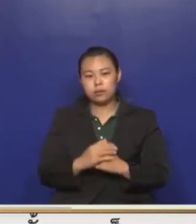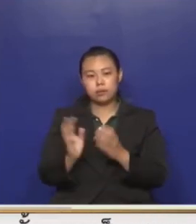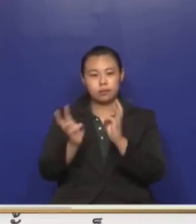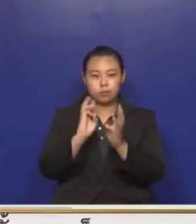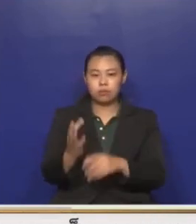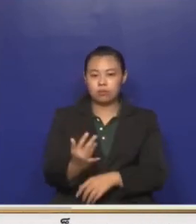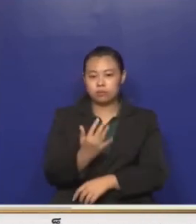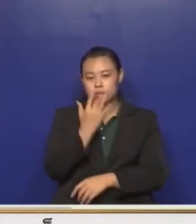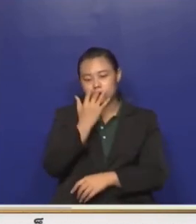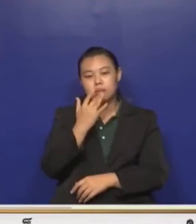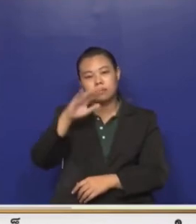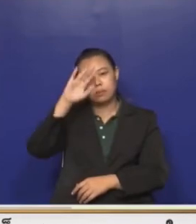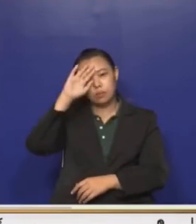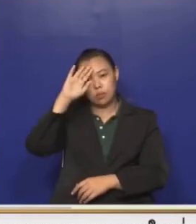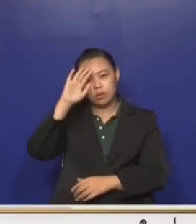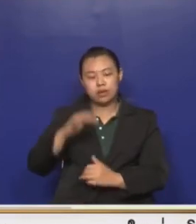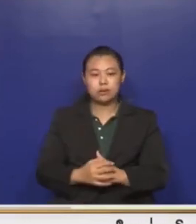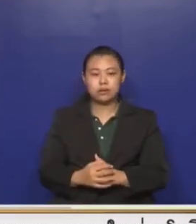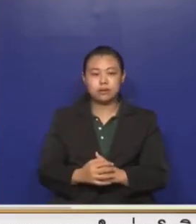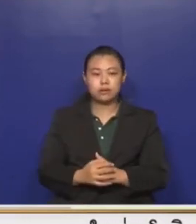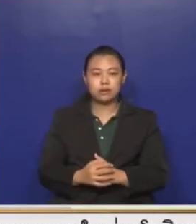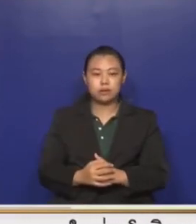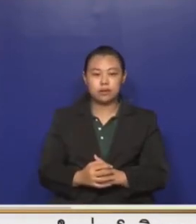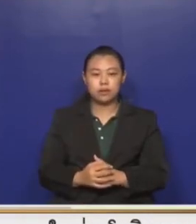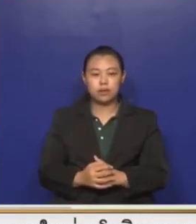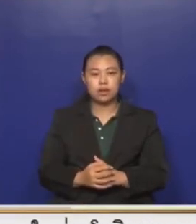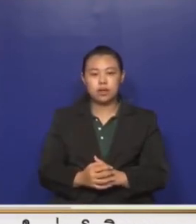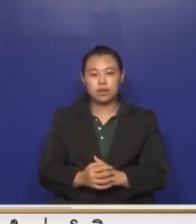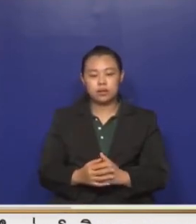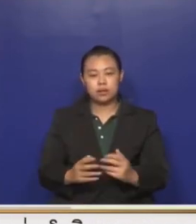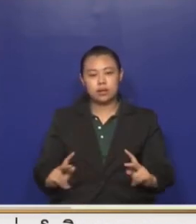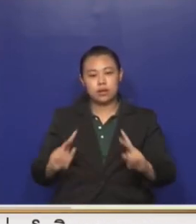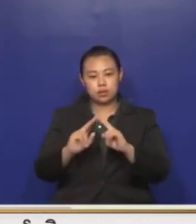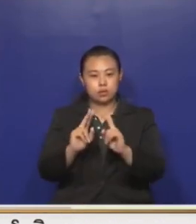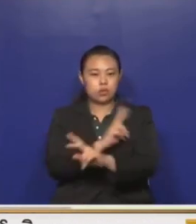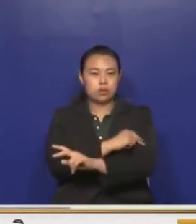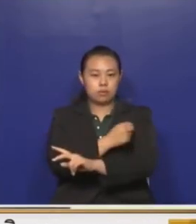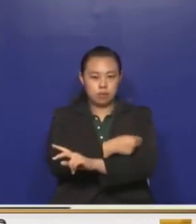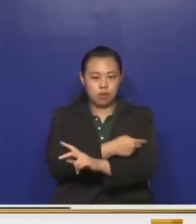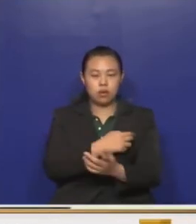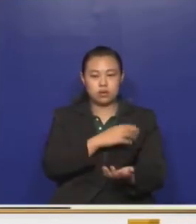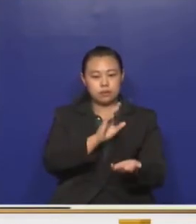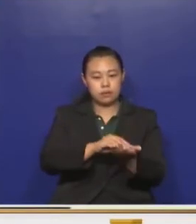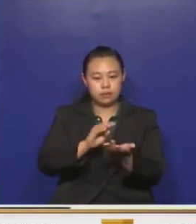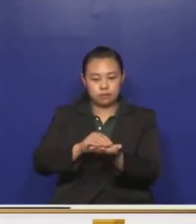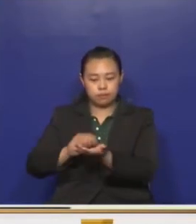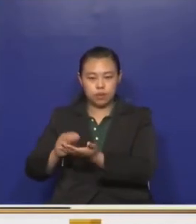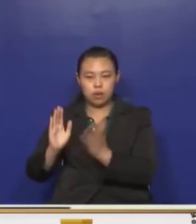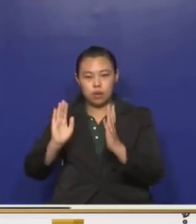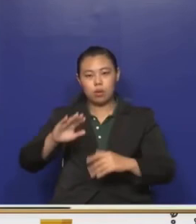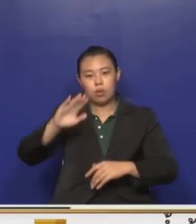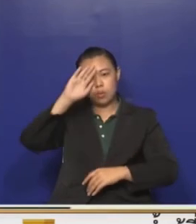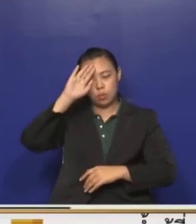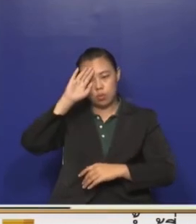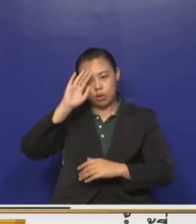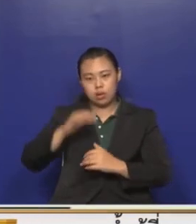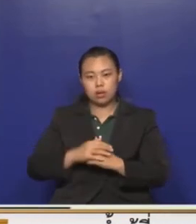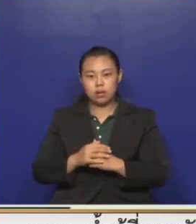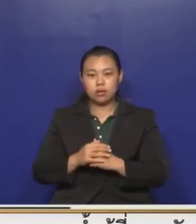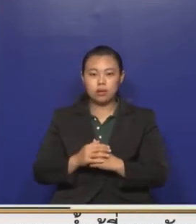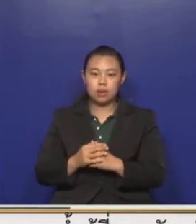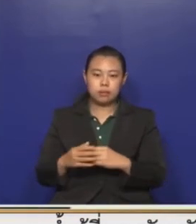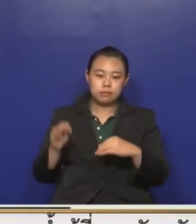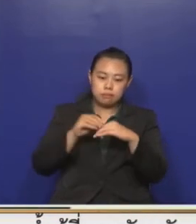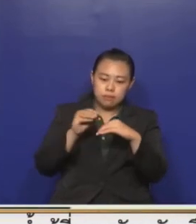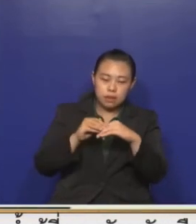สุขในการที่จะหาตัวเลขผู้หมวยเกี่ยวกับเรื่องทเดอนหายใจมีปริมาเพมขหลดย